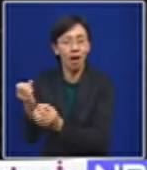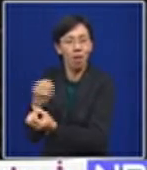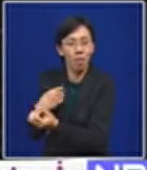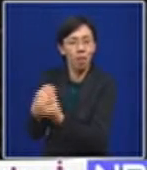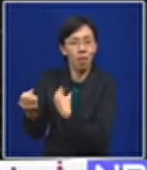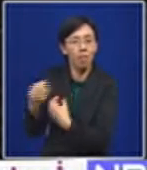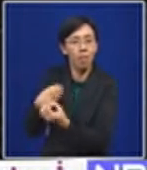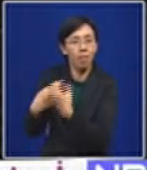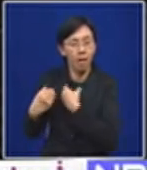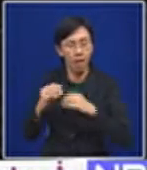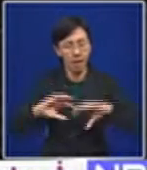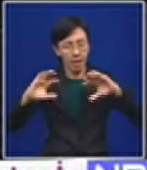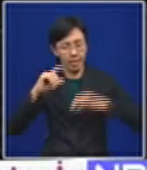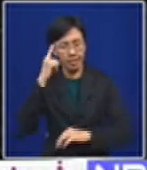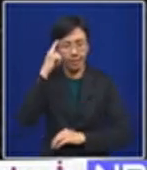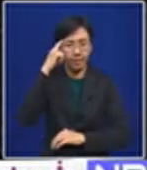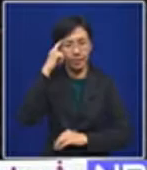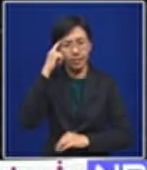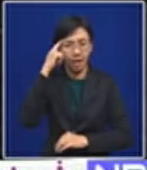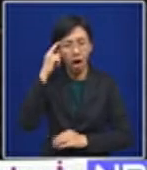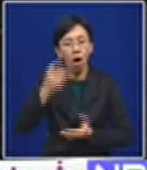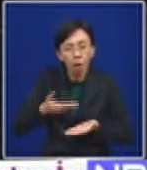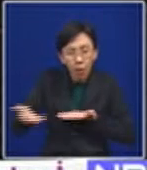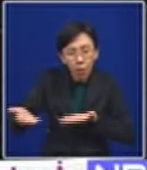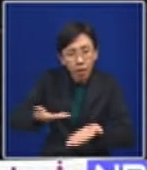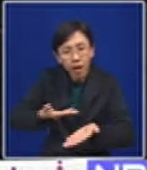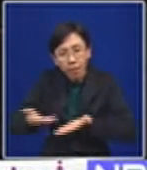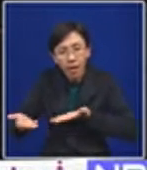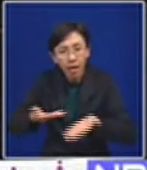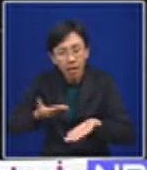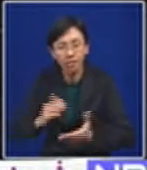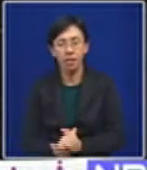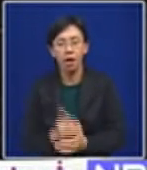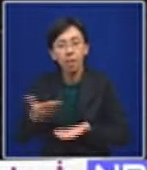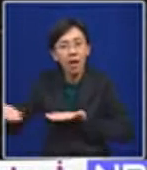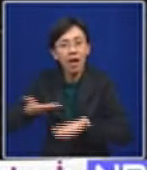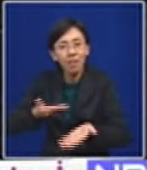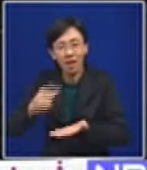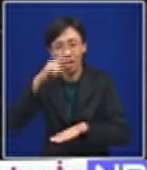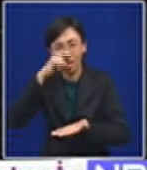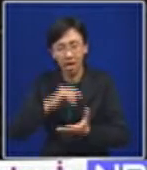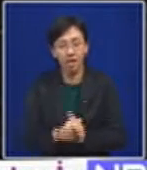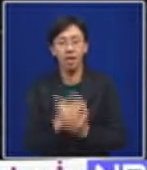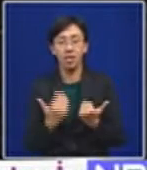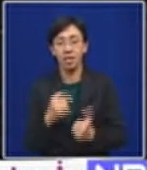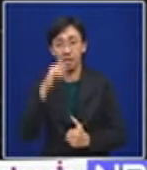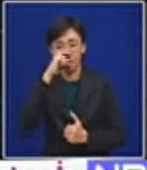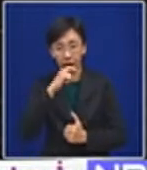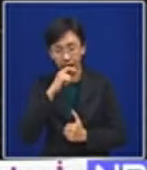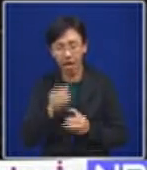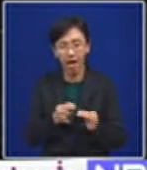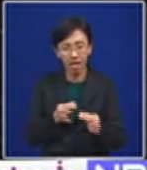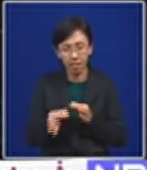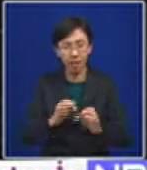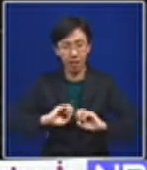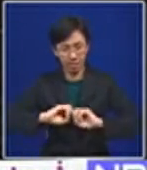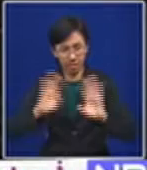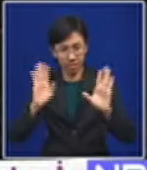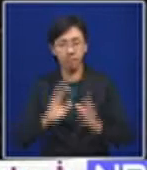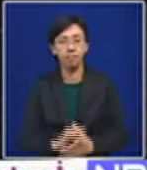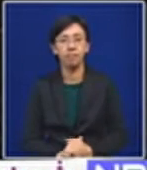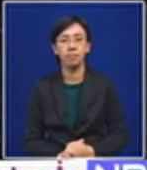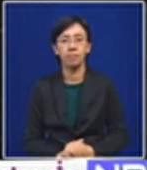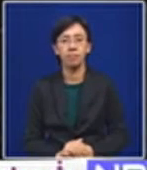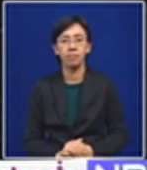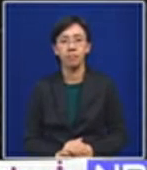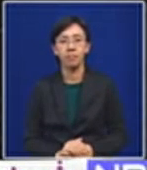แหล่งอื่นๆนะครับมาแลกเปลี่ยนกับฝ่ายหน่วยงานของฝ่ายไทยซึ่งฝ่ายไทยก็สามารถที่จะชี้แจงชัดเจนนะครับ